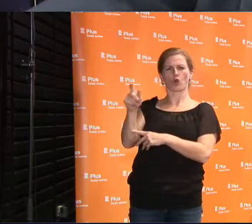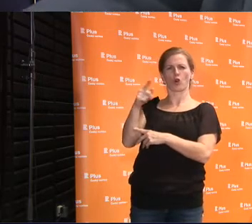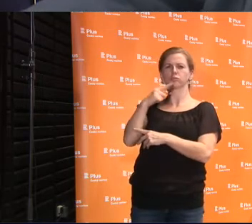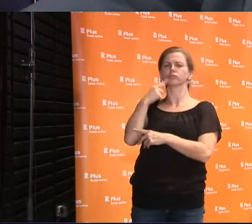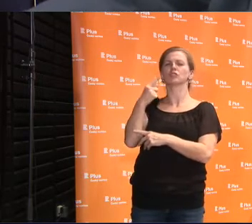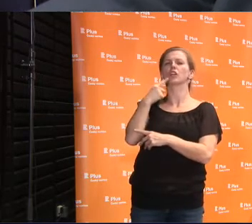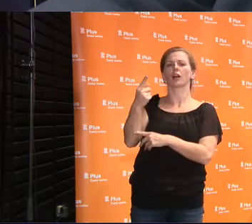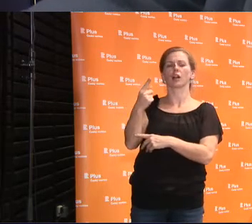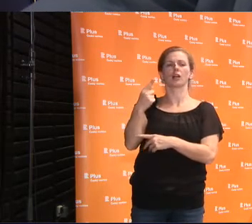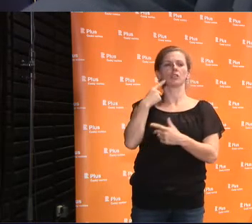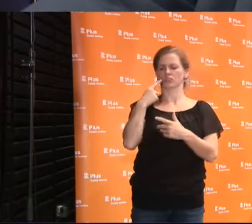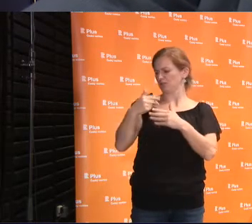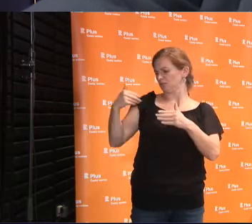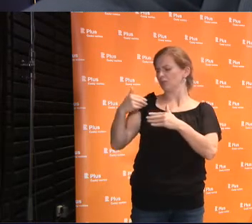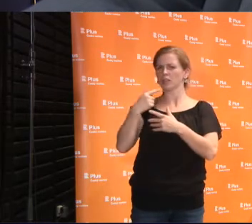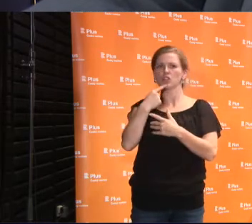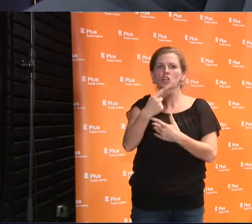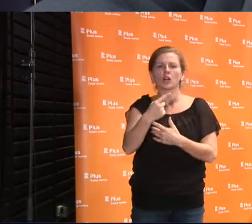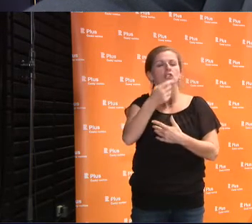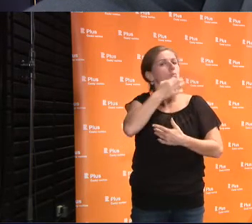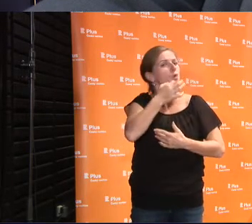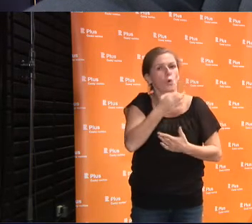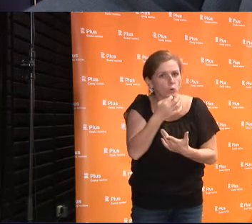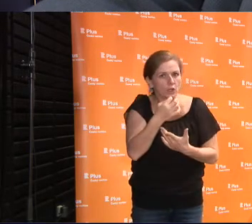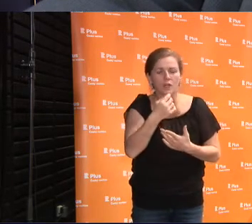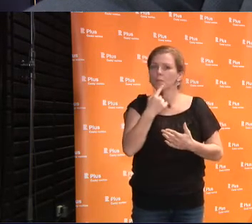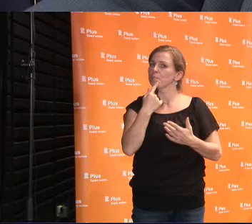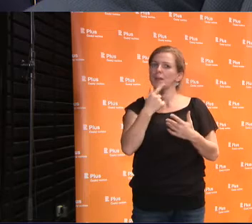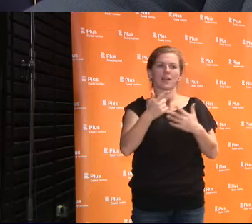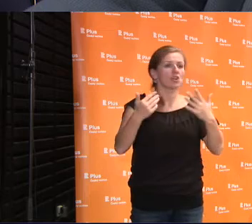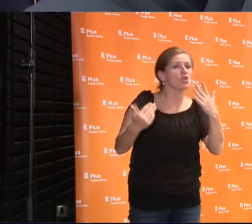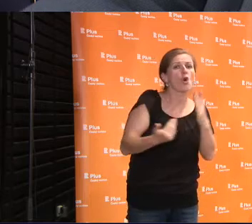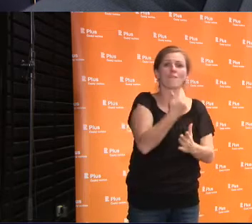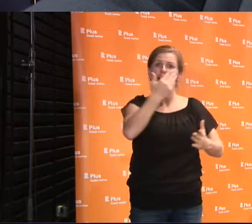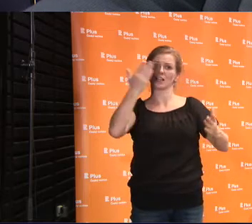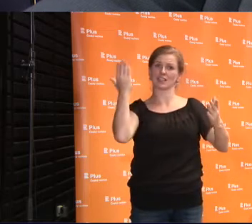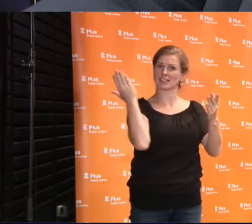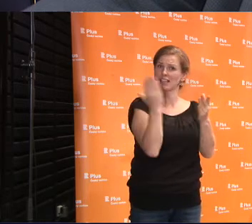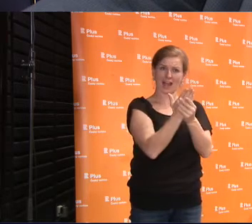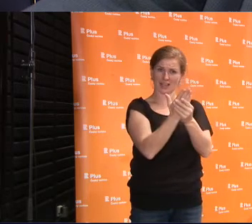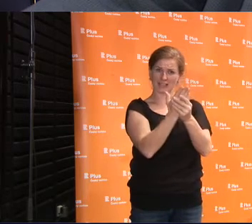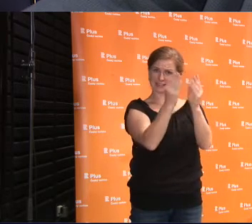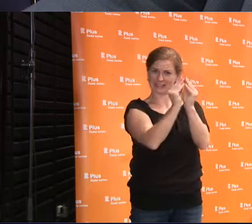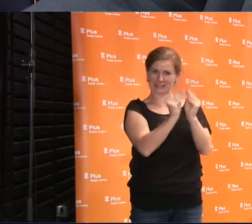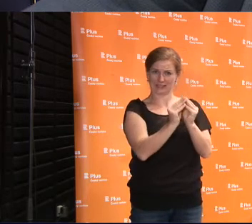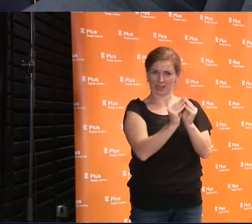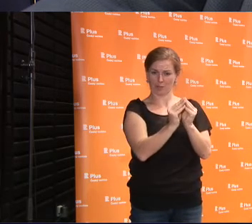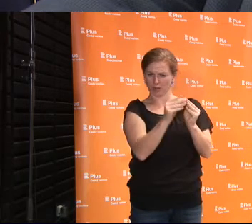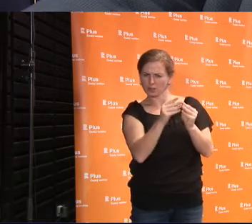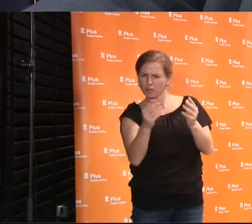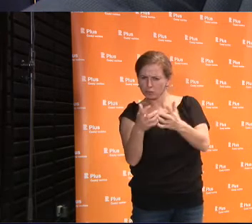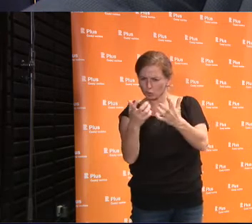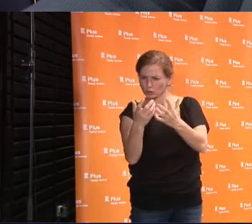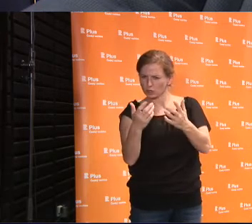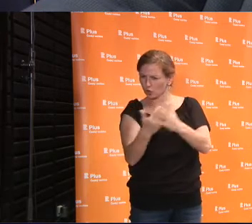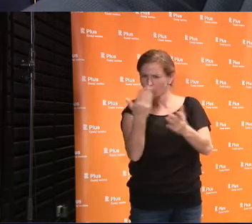před touhle diskusí prohlásil, že pokud nepřistoupíme k novému způsobu zdaňování té produkce, kterou bude